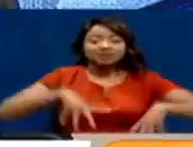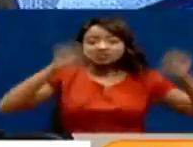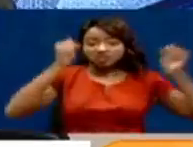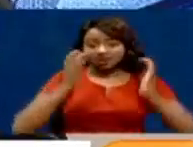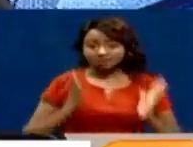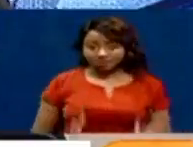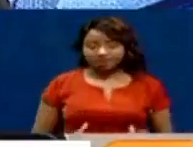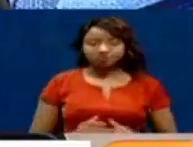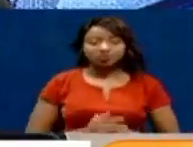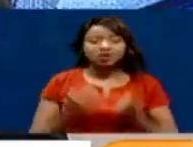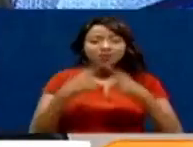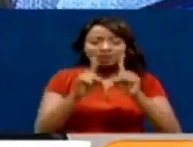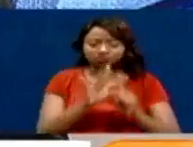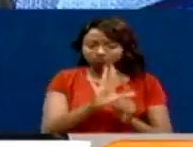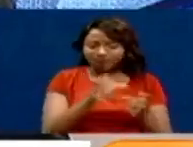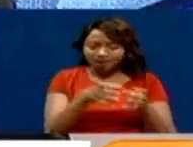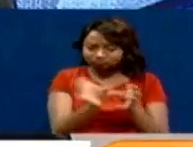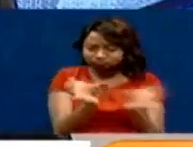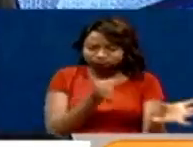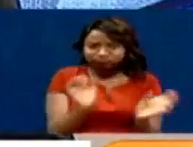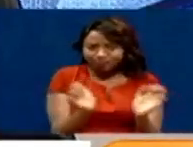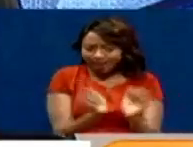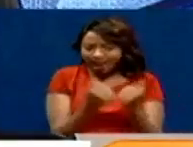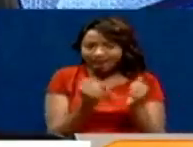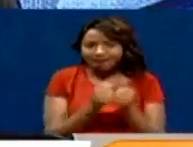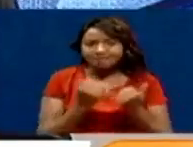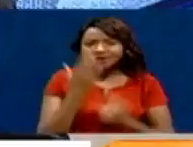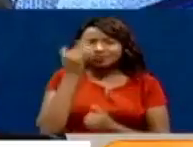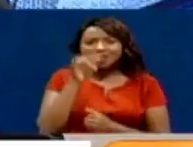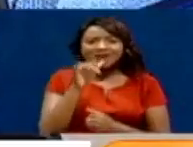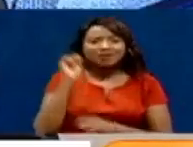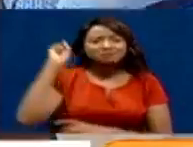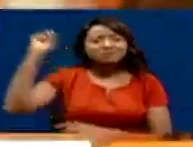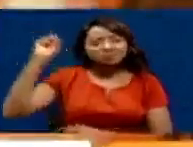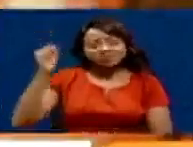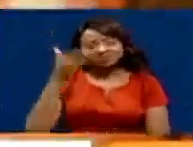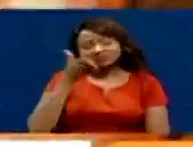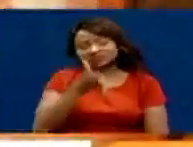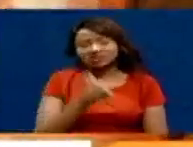pia umeanza kuvigawanya baadhi ya vyama vya kisiasa.